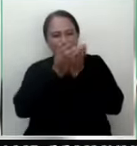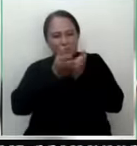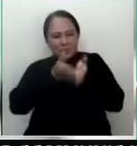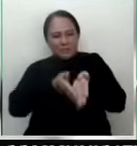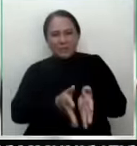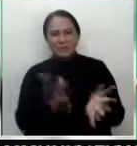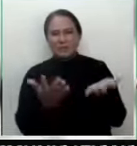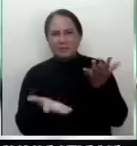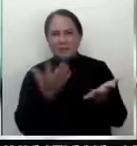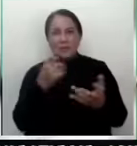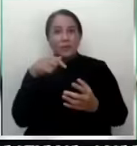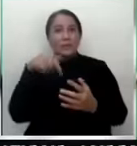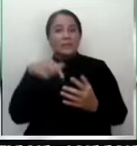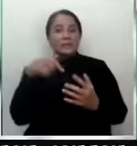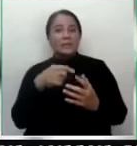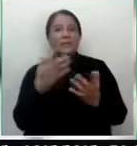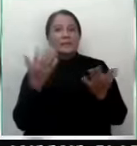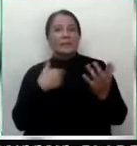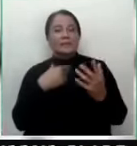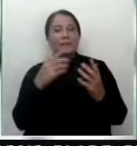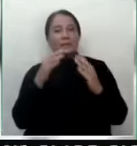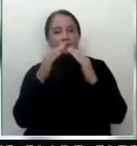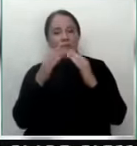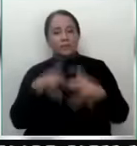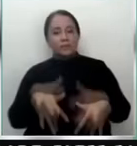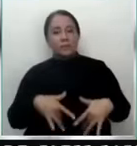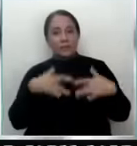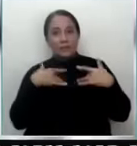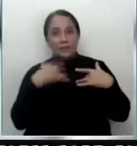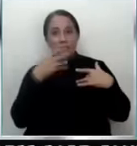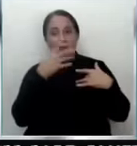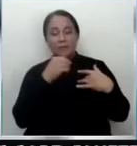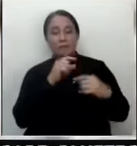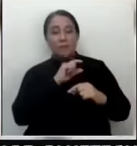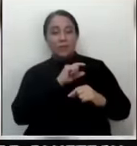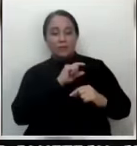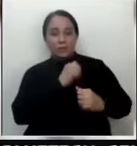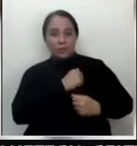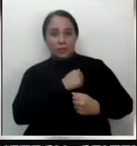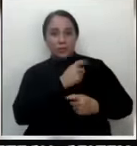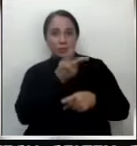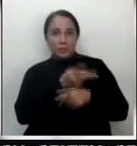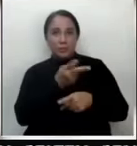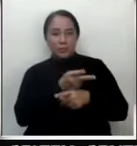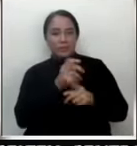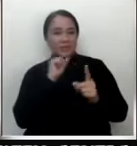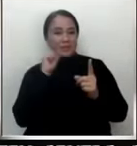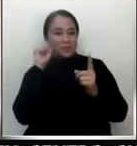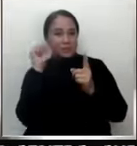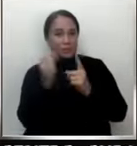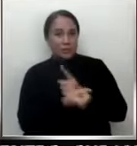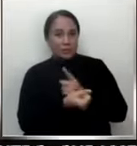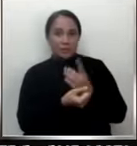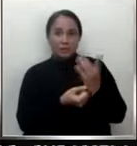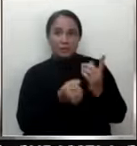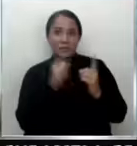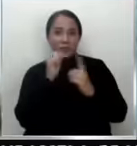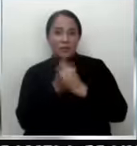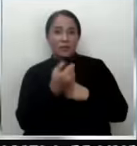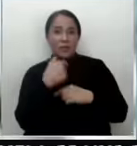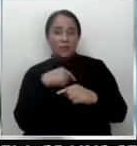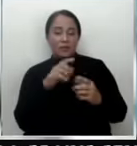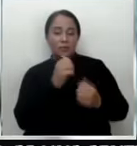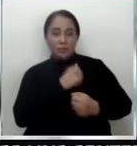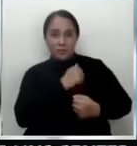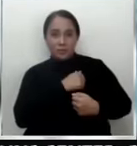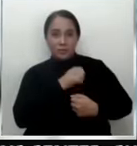naman ang nagsisilbing tirahan ng mga nagbabantay na sundalo sa lugar. The living condition of our soldiers in the area.